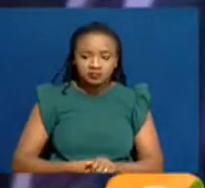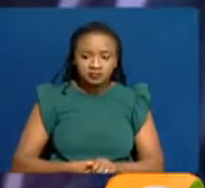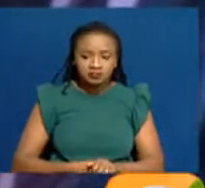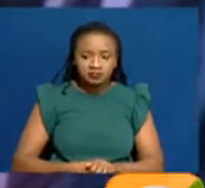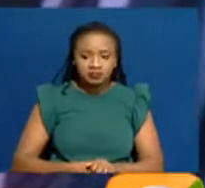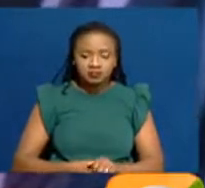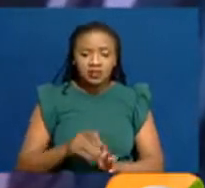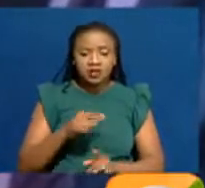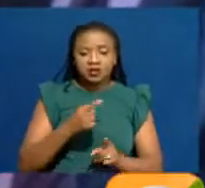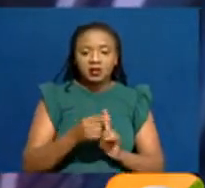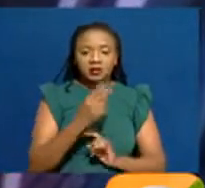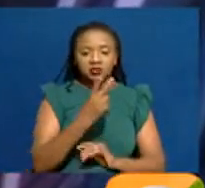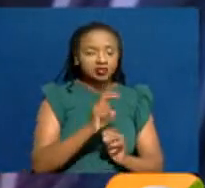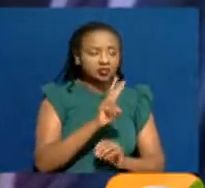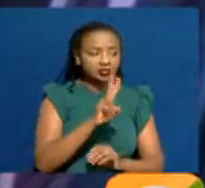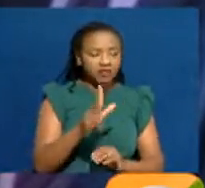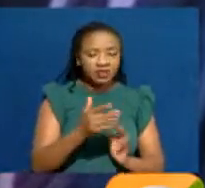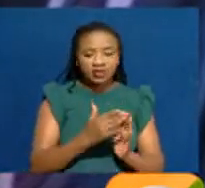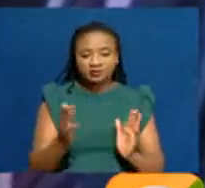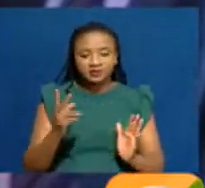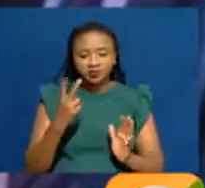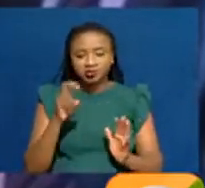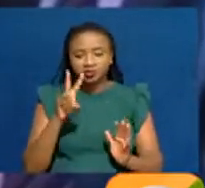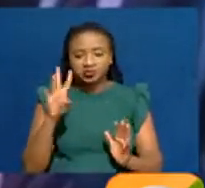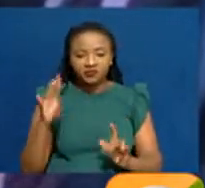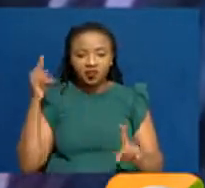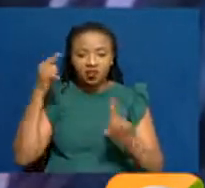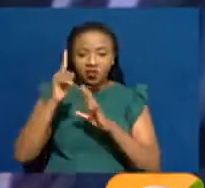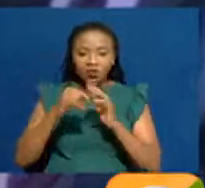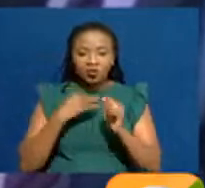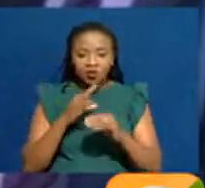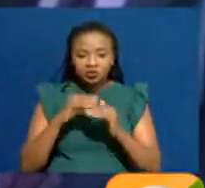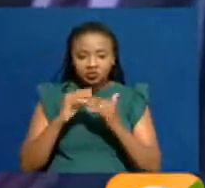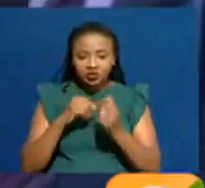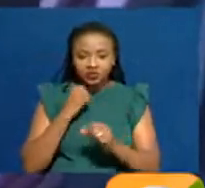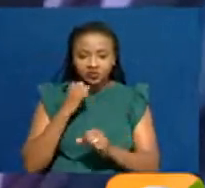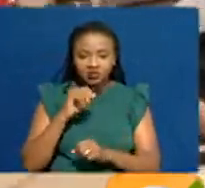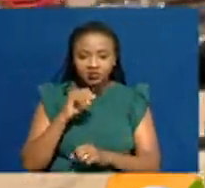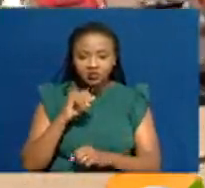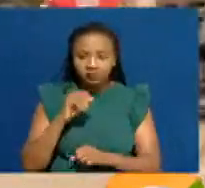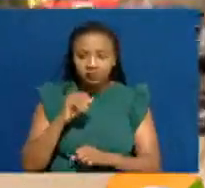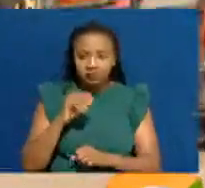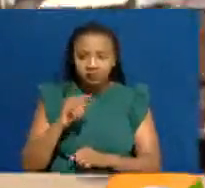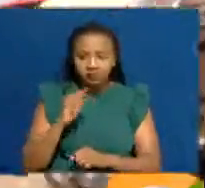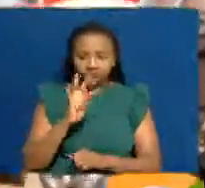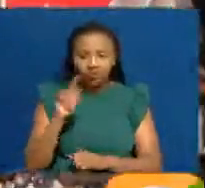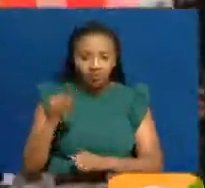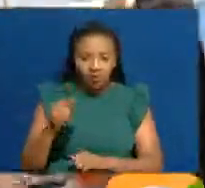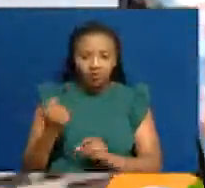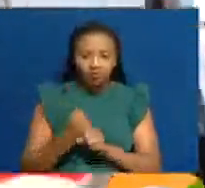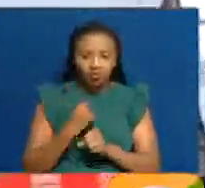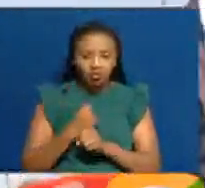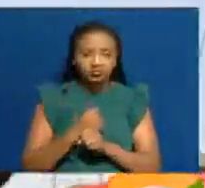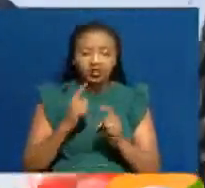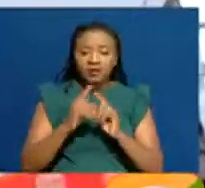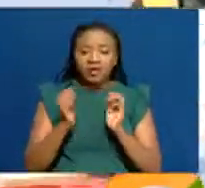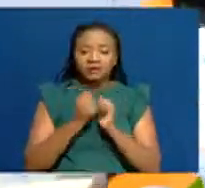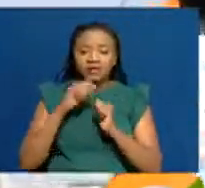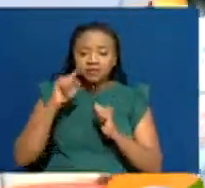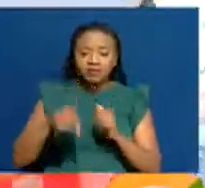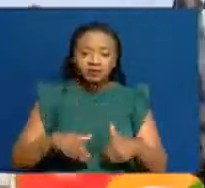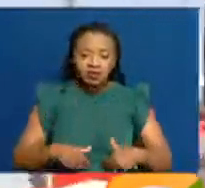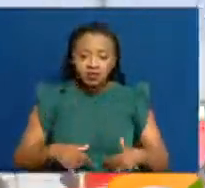2023-2024, we are looking forward to create 1,000,000 jobs so that for us to be able to grow our remittance. Takriban vijana 10,000